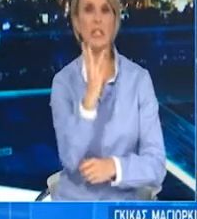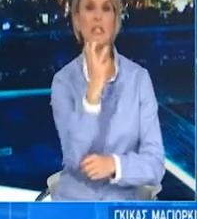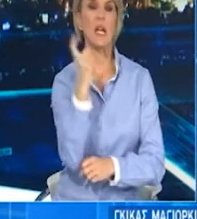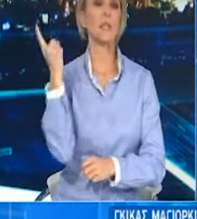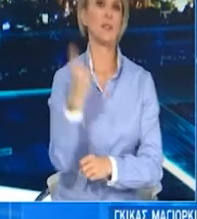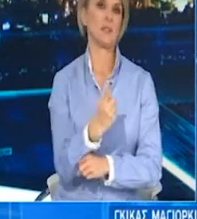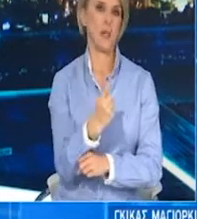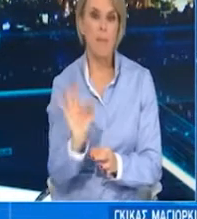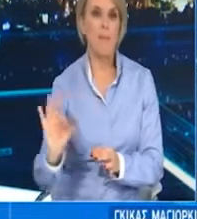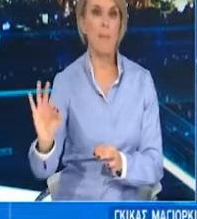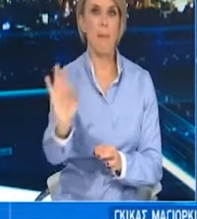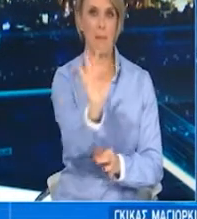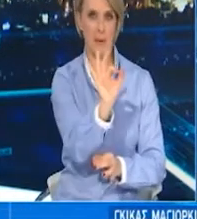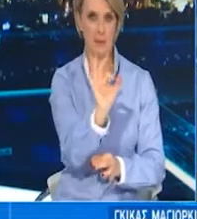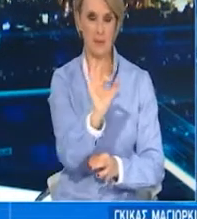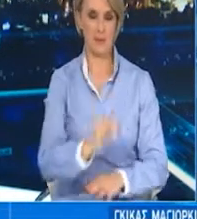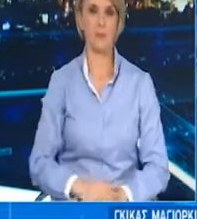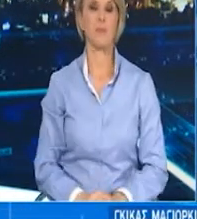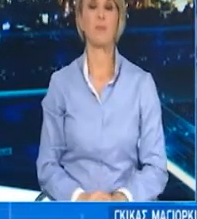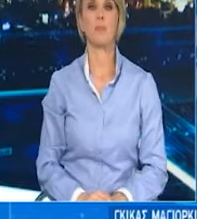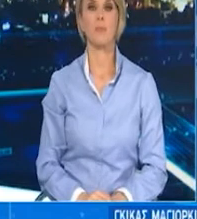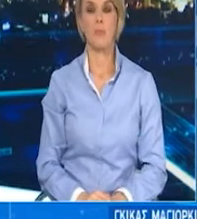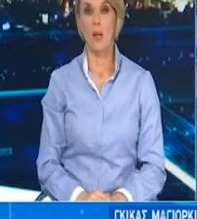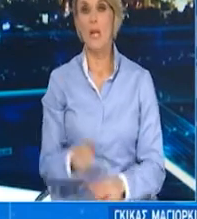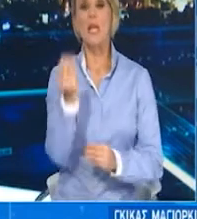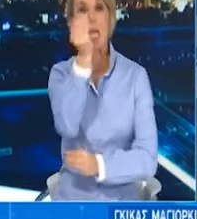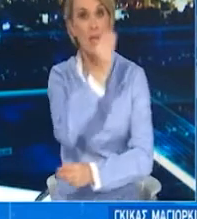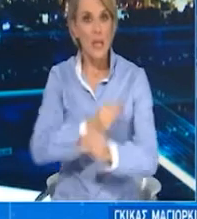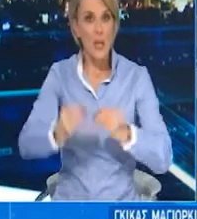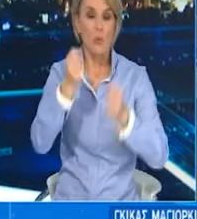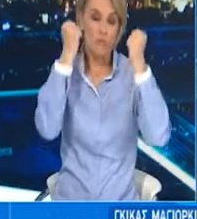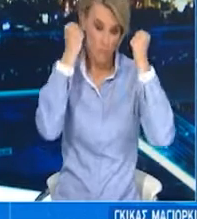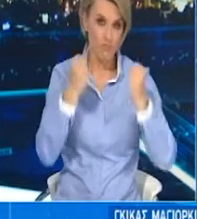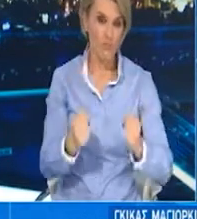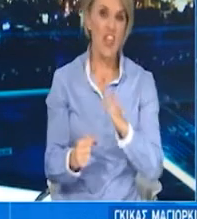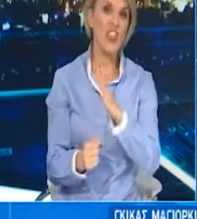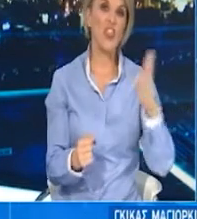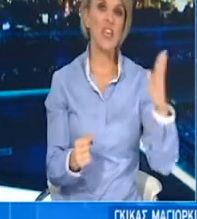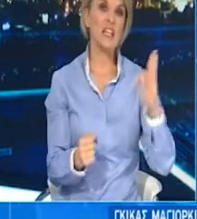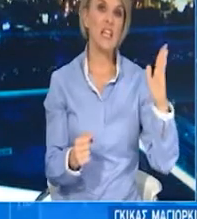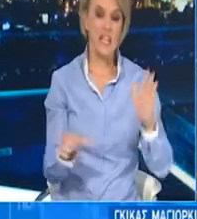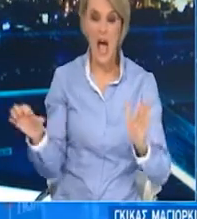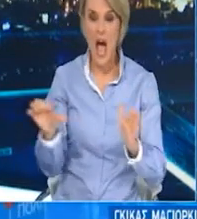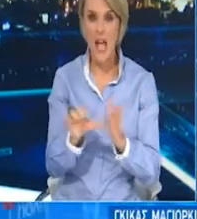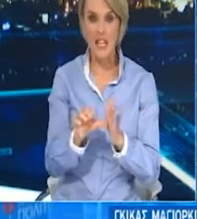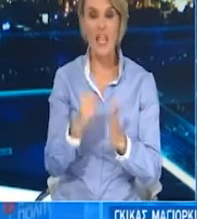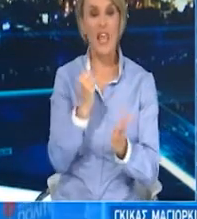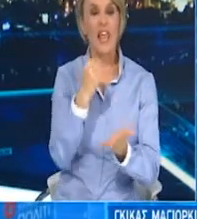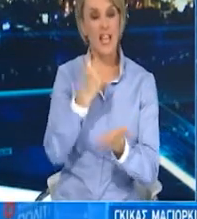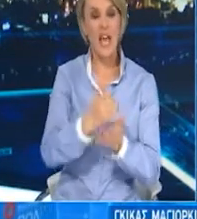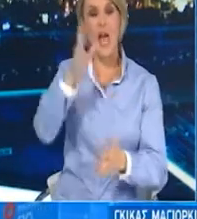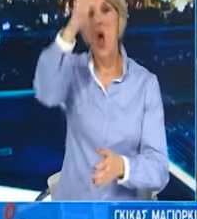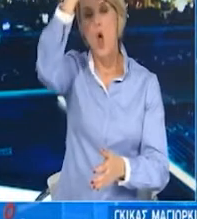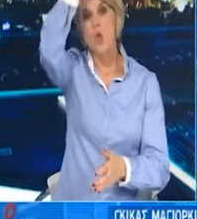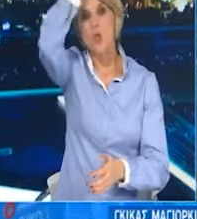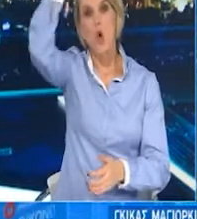30% λιγότερων διαγνώσεων. Ιδιαίτερα επιβαρημένη παραμένει η κατάσταση στη Δυτική Αττική και στην Κοζάνη, ενώ η επιδημία στην υπόλοιπη χώρα φαίνεται να